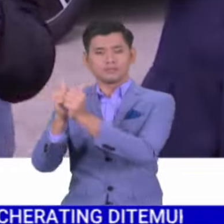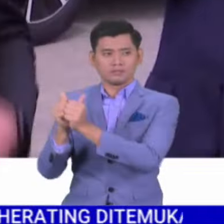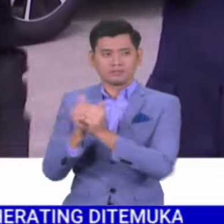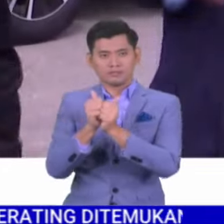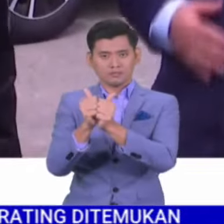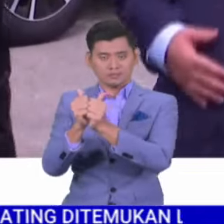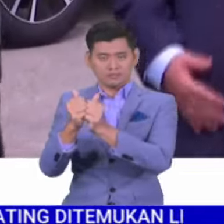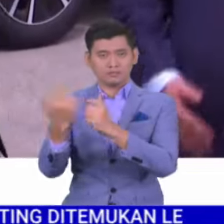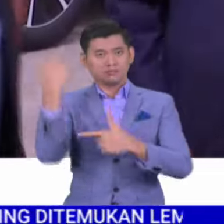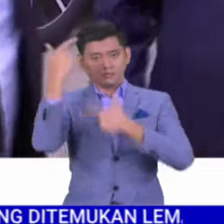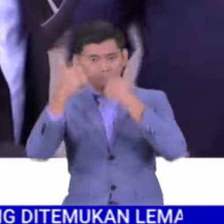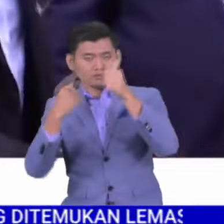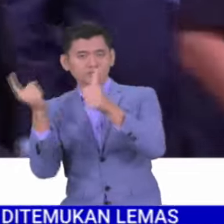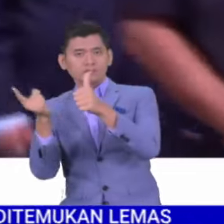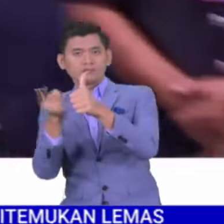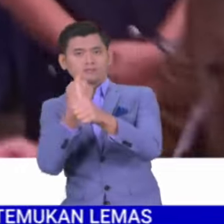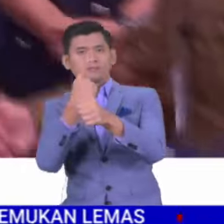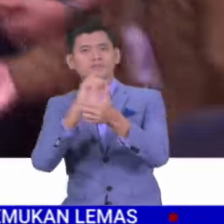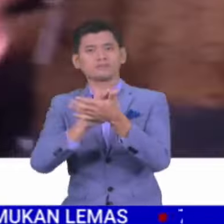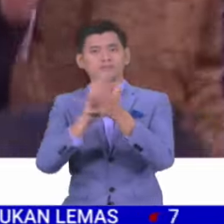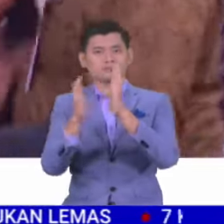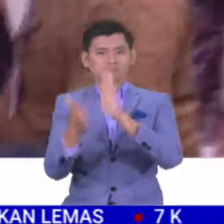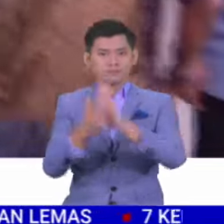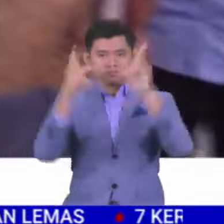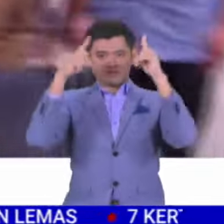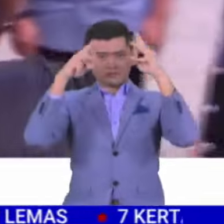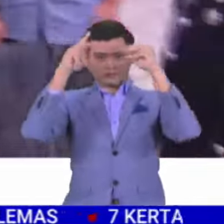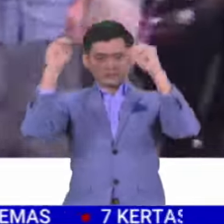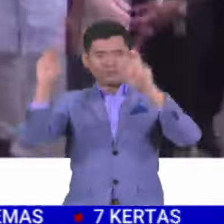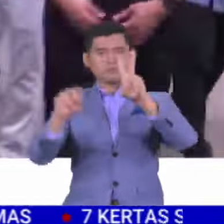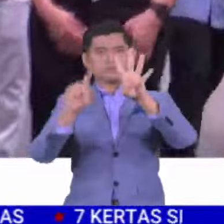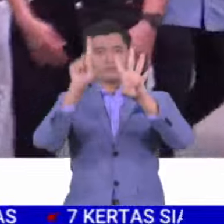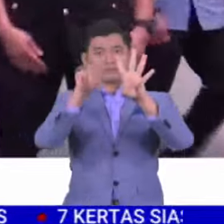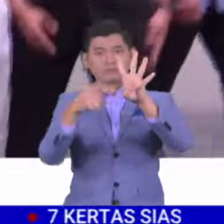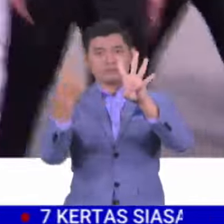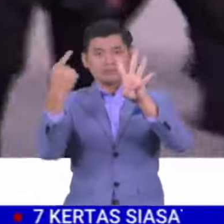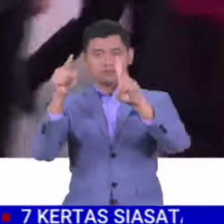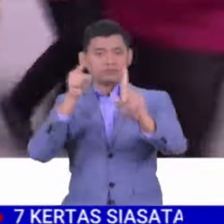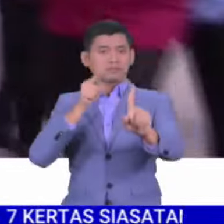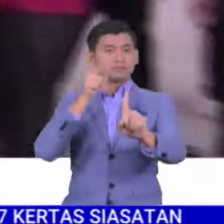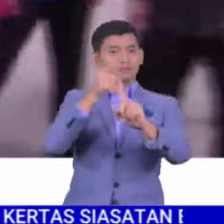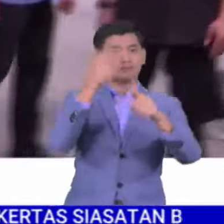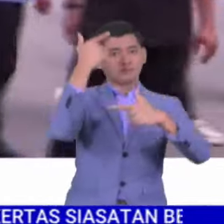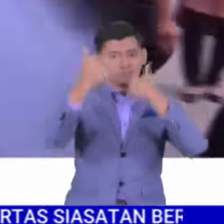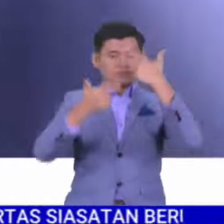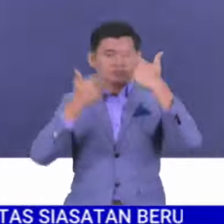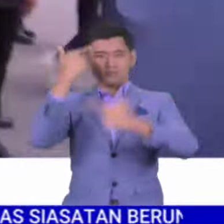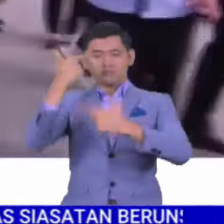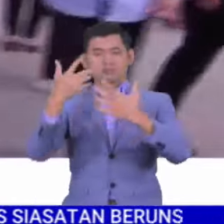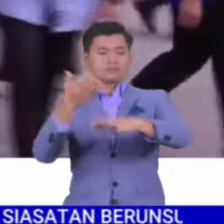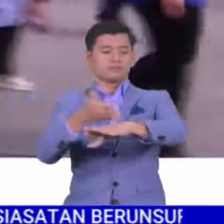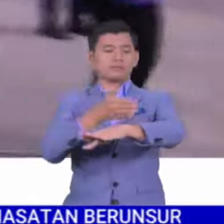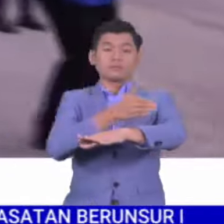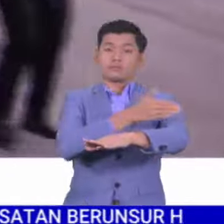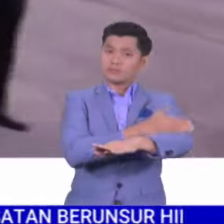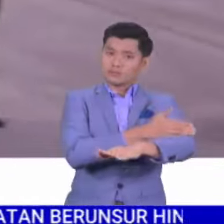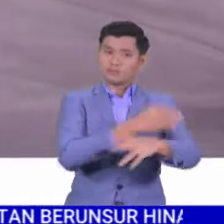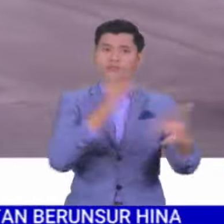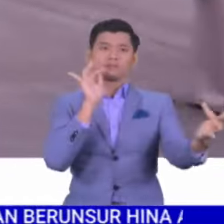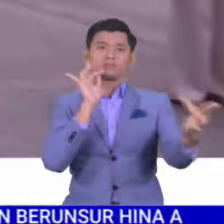negara pertama Dato' Sri Anwar sejak dilantik menjadi Perdana Menteri 24 November lalu. Tujuan utama lawatan bagi mempertingkatkan hubungan